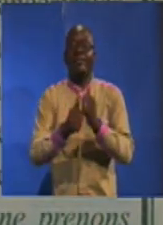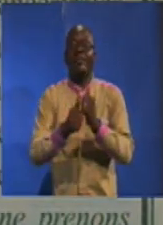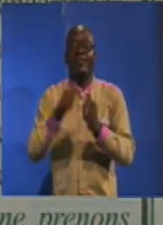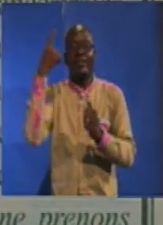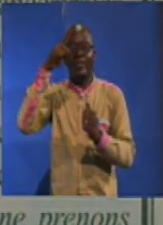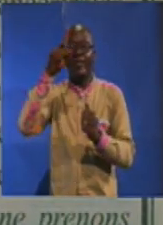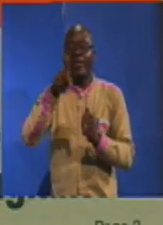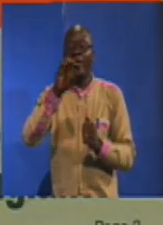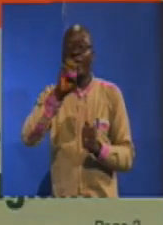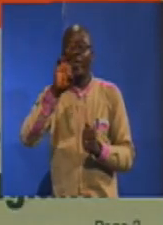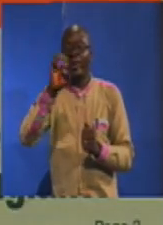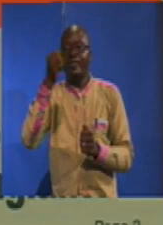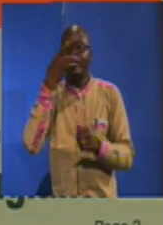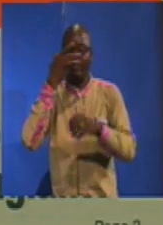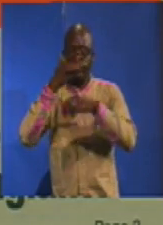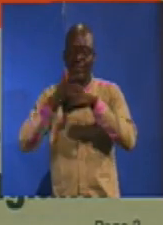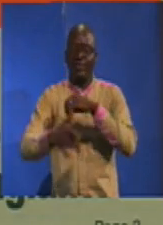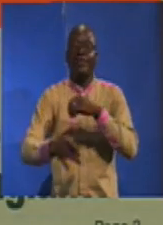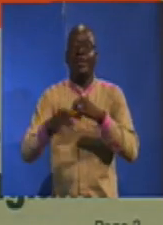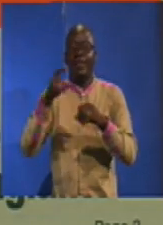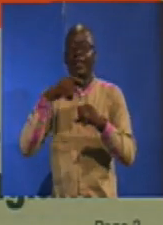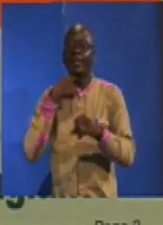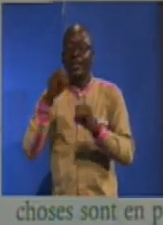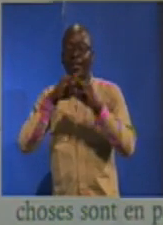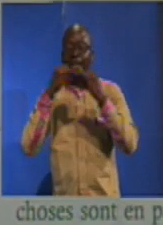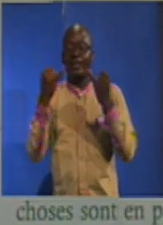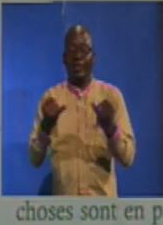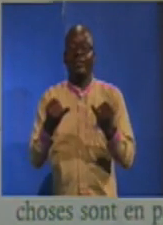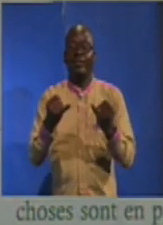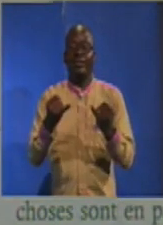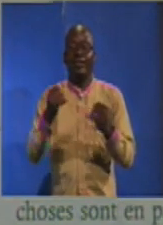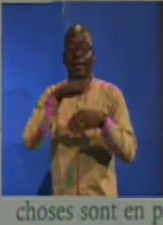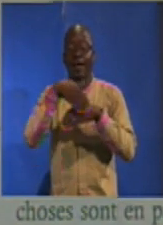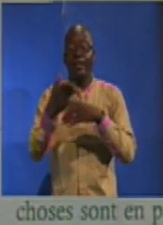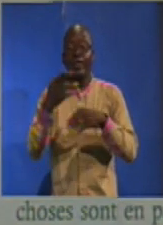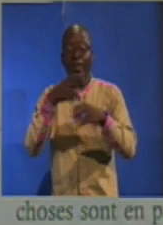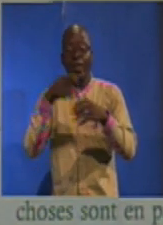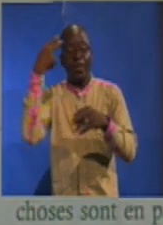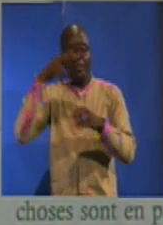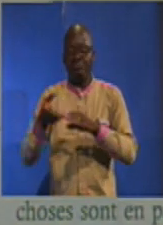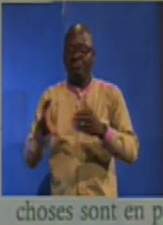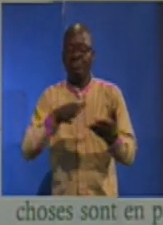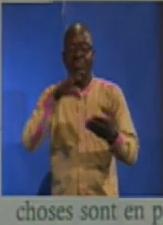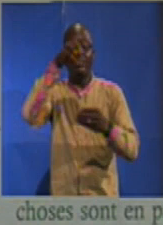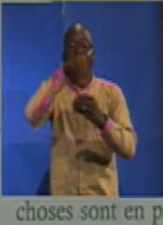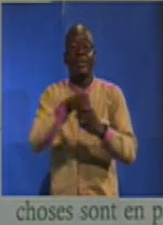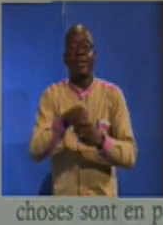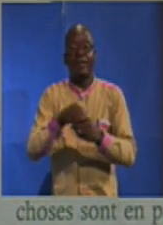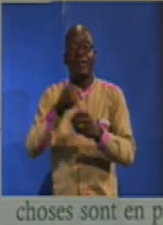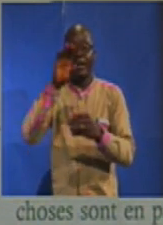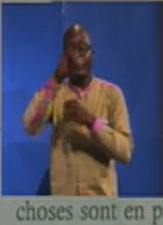bonnet ensanglanté, ironise Sidoyen après des heures mortelles dans la cité du paysan